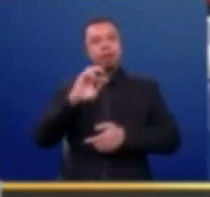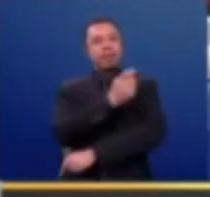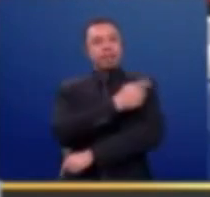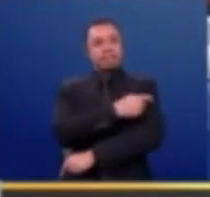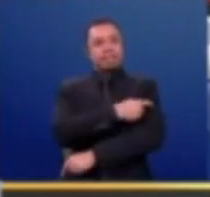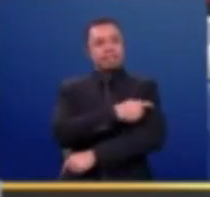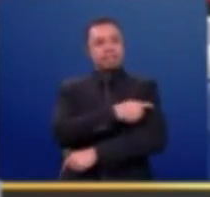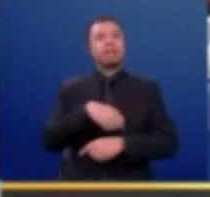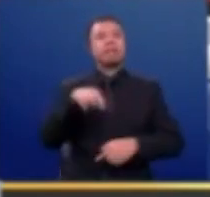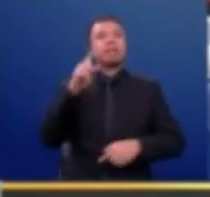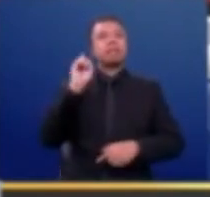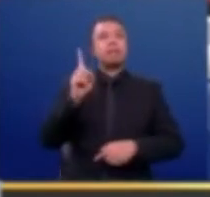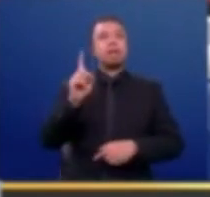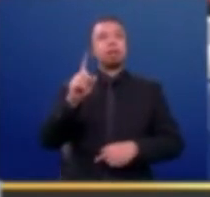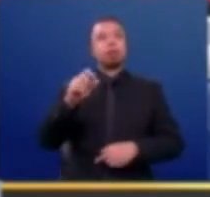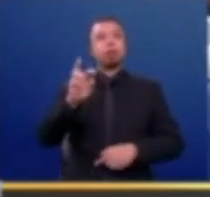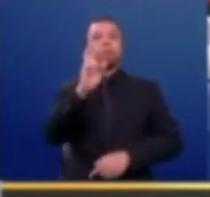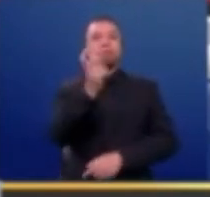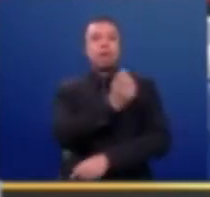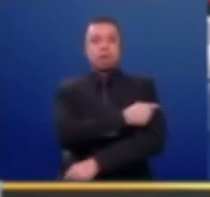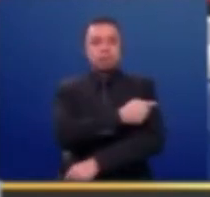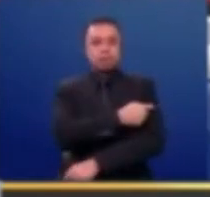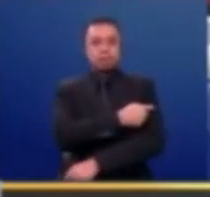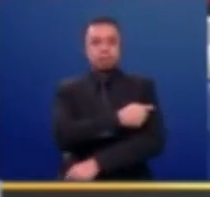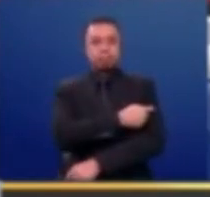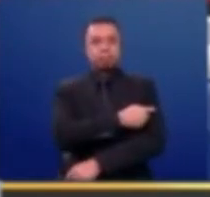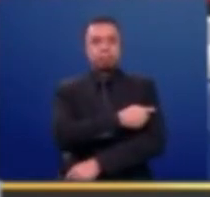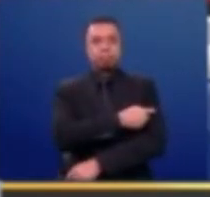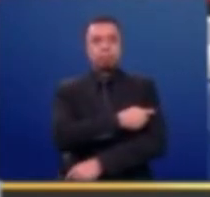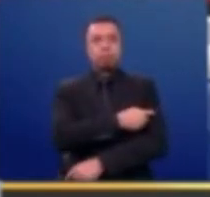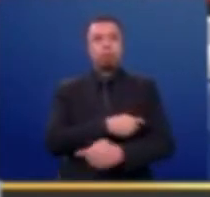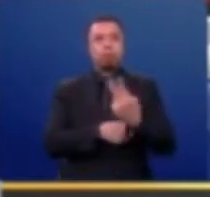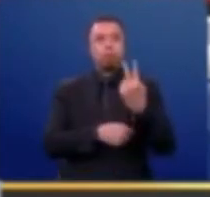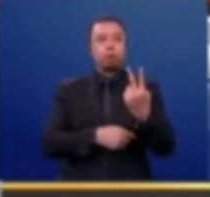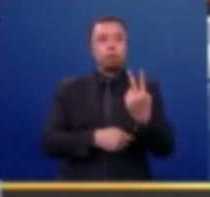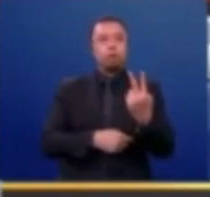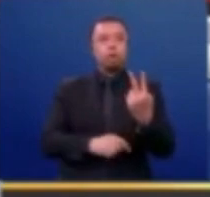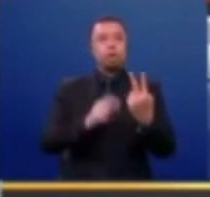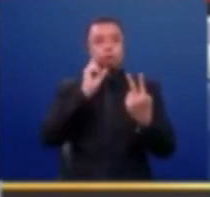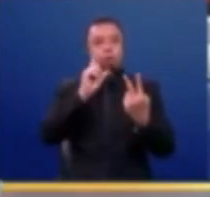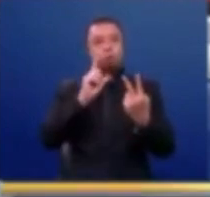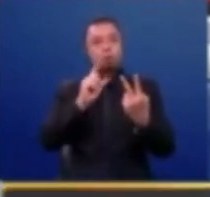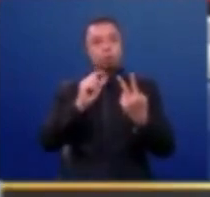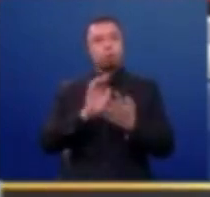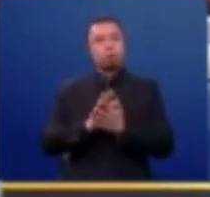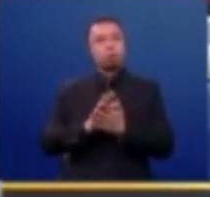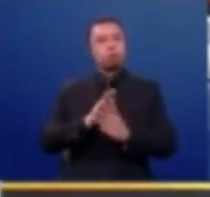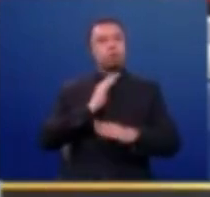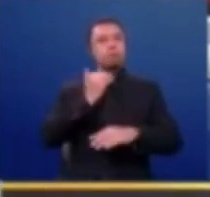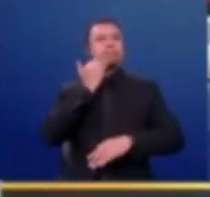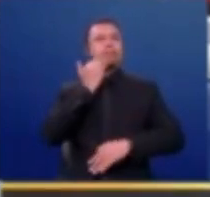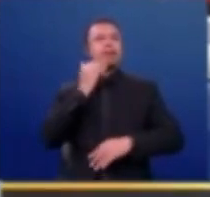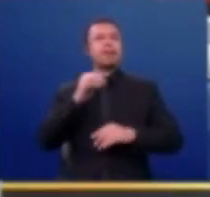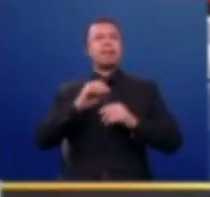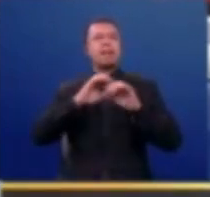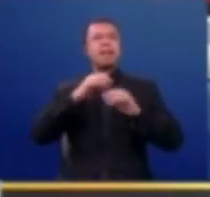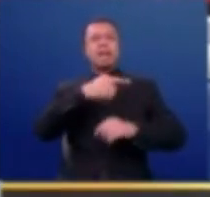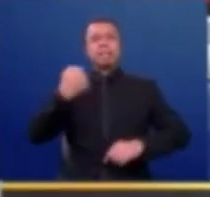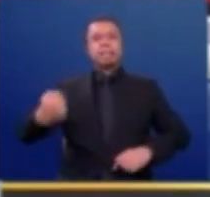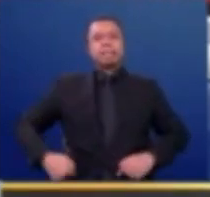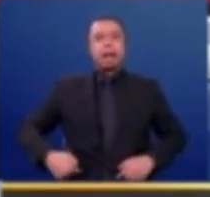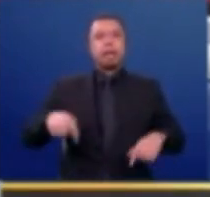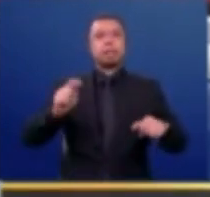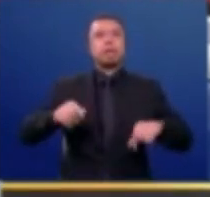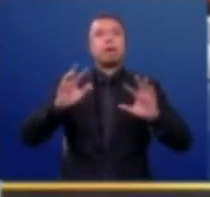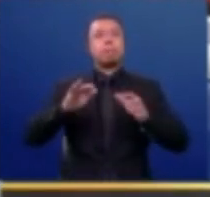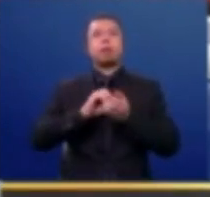sedikitnya satu dosis suntikan vaksin ini. Dan yang kedua juga untuk membendung Cina yang selama ini sangat gencar sekali